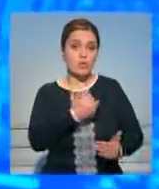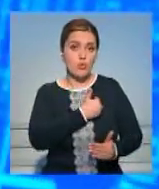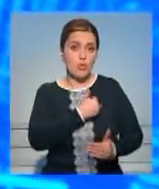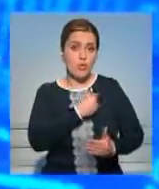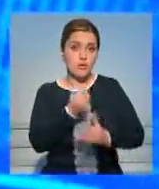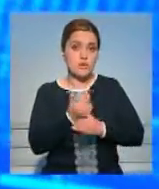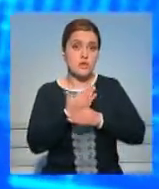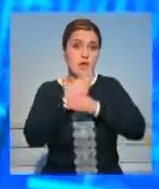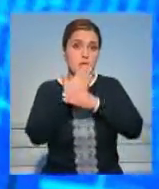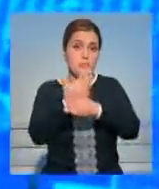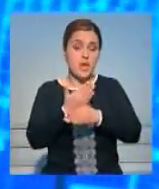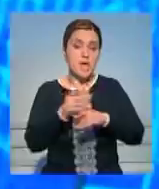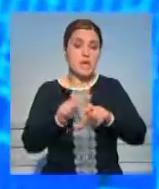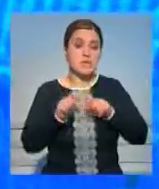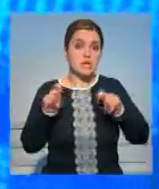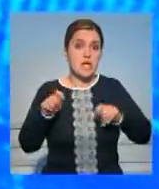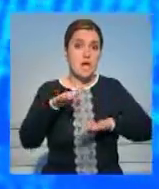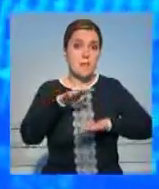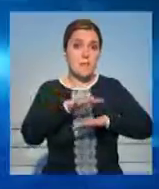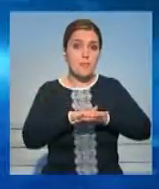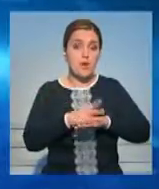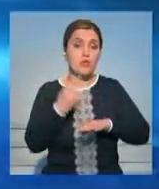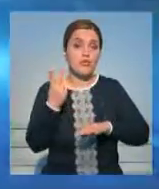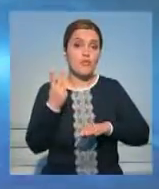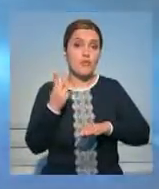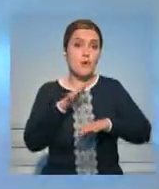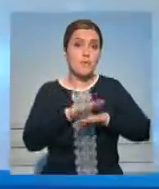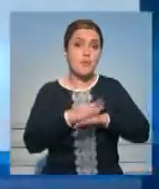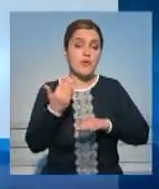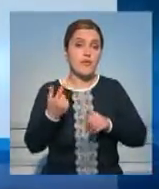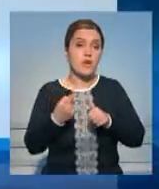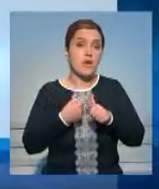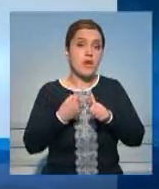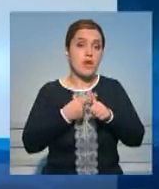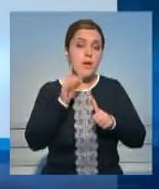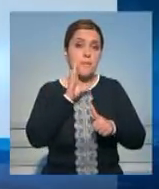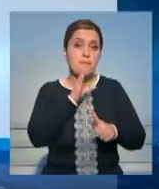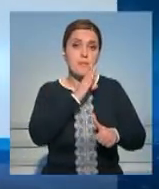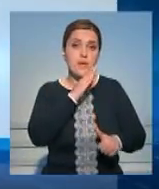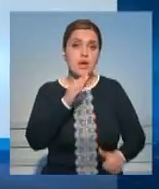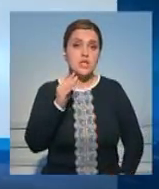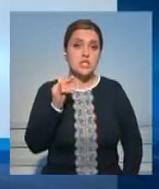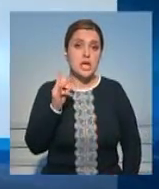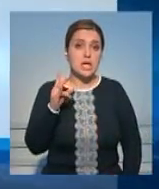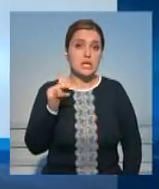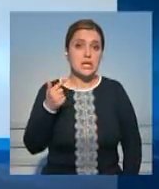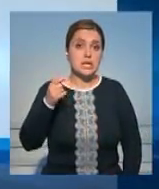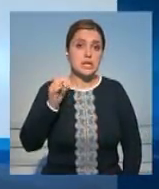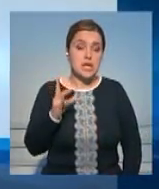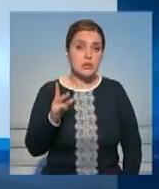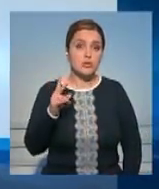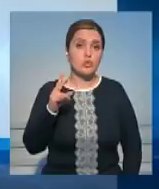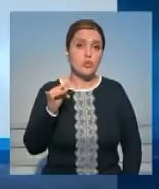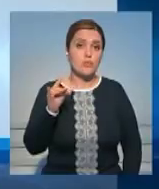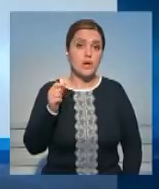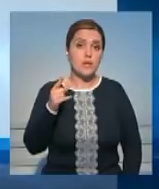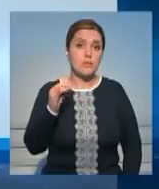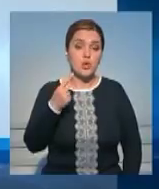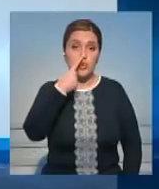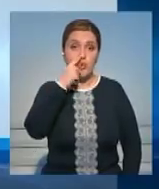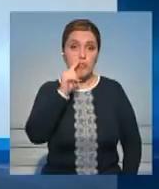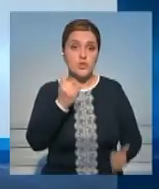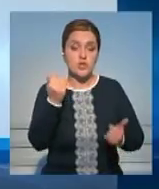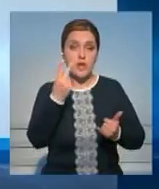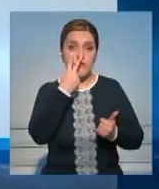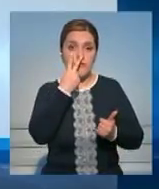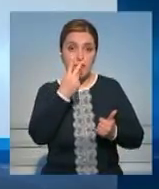помощь Шахназару Батырбекулы, открыты счета в двух банках на имя его матери Жанылган Нурмагомбетовой. Номера этих счетов вы сейчас